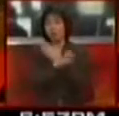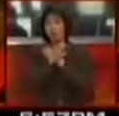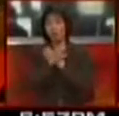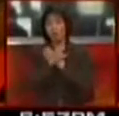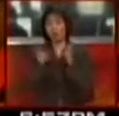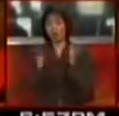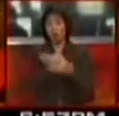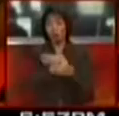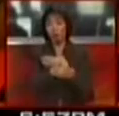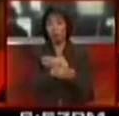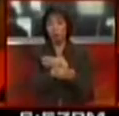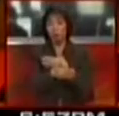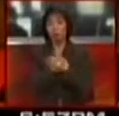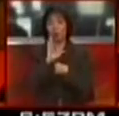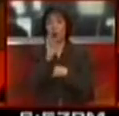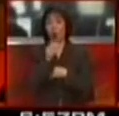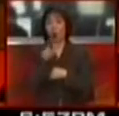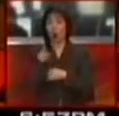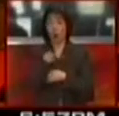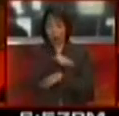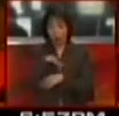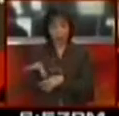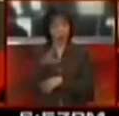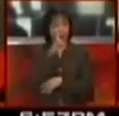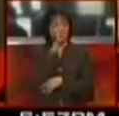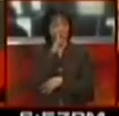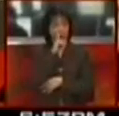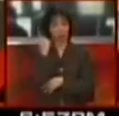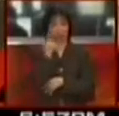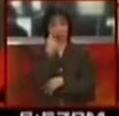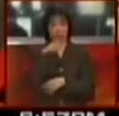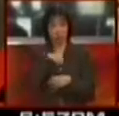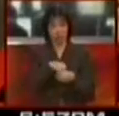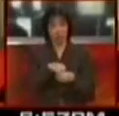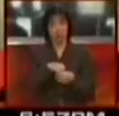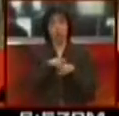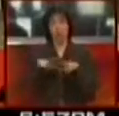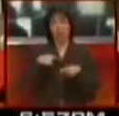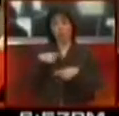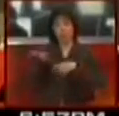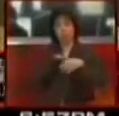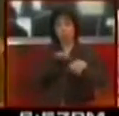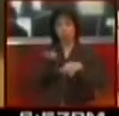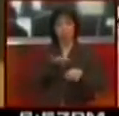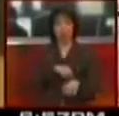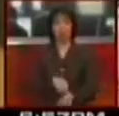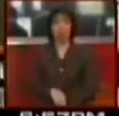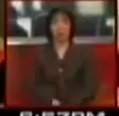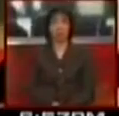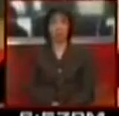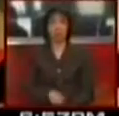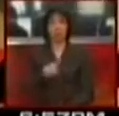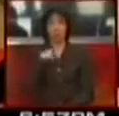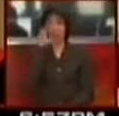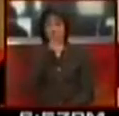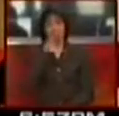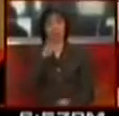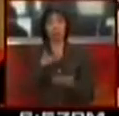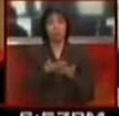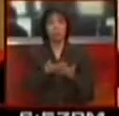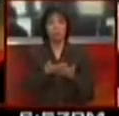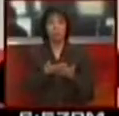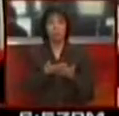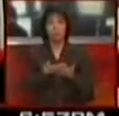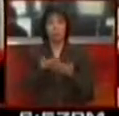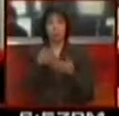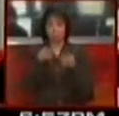na pawang kasambahay at mga bata lang ang nasa loob. Paliwanag naman ni Cayzer. I was looking for a new place. Yung new place ng kaibigan